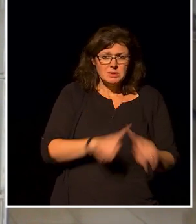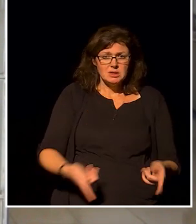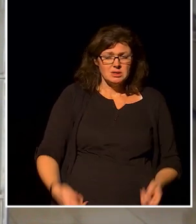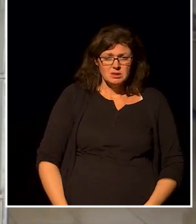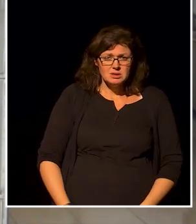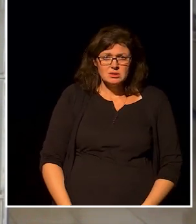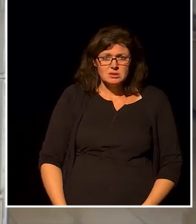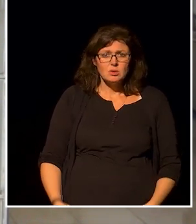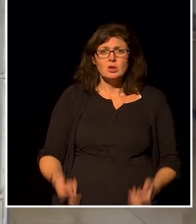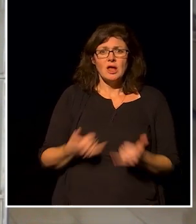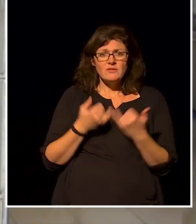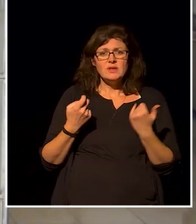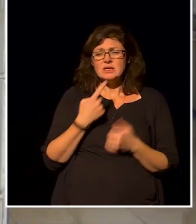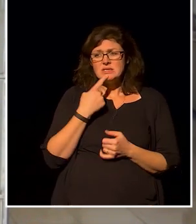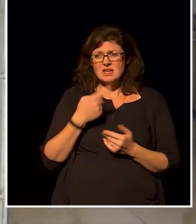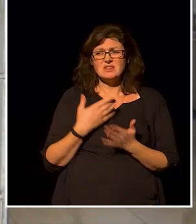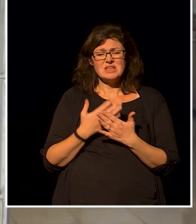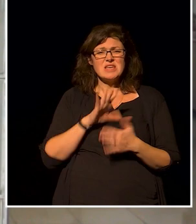tun,